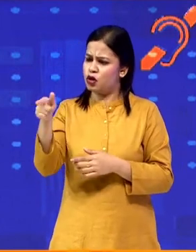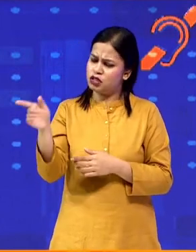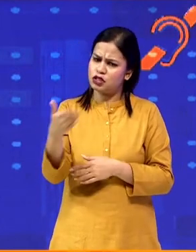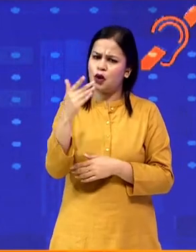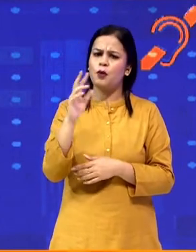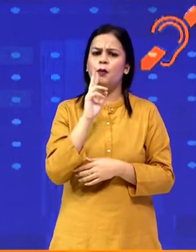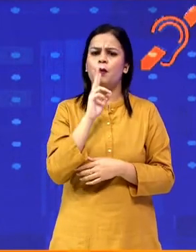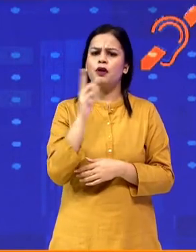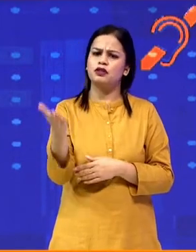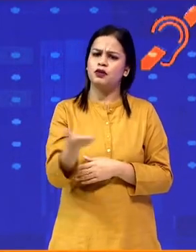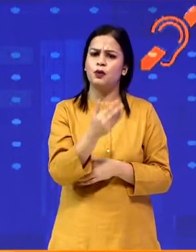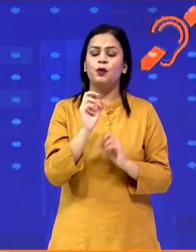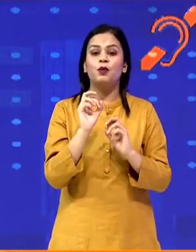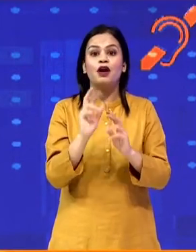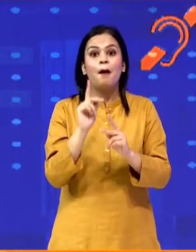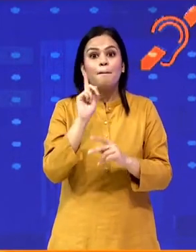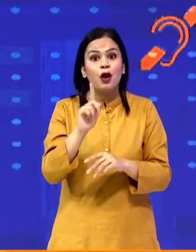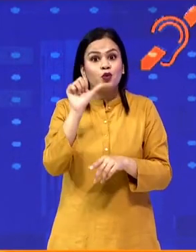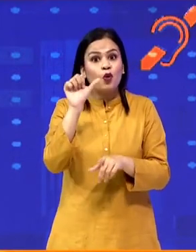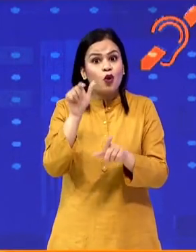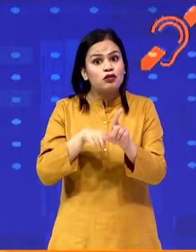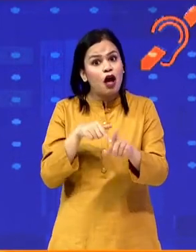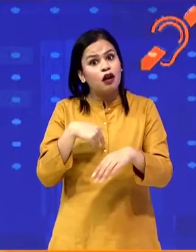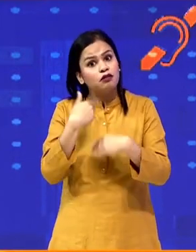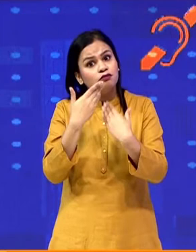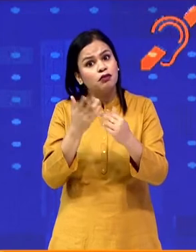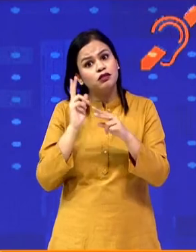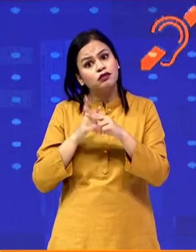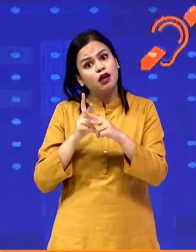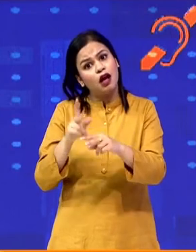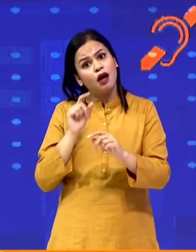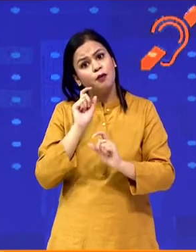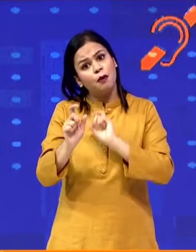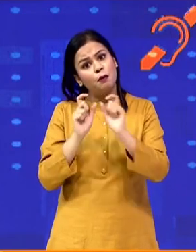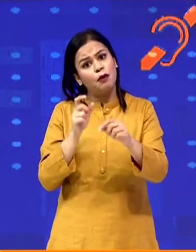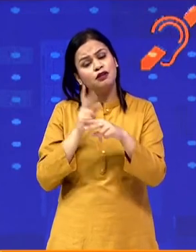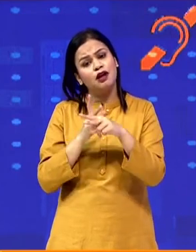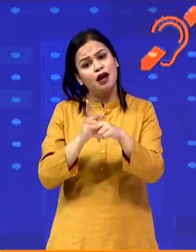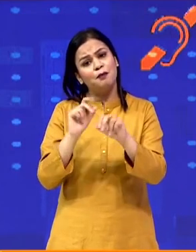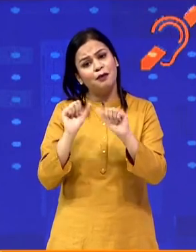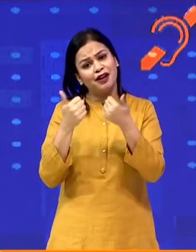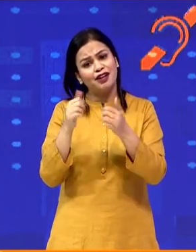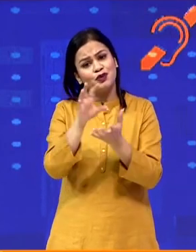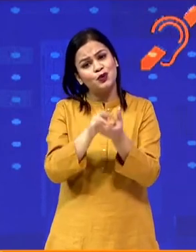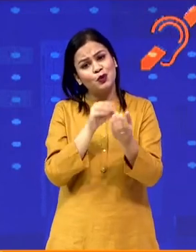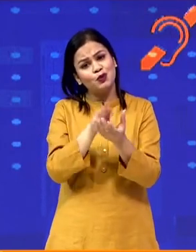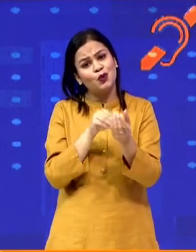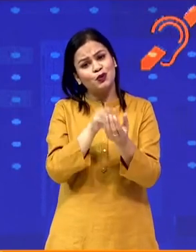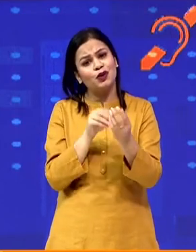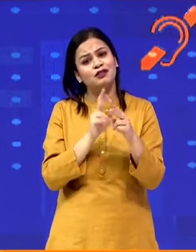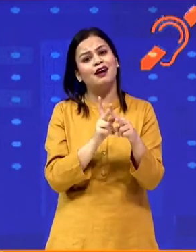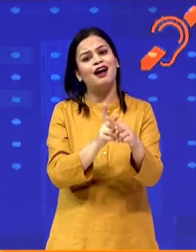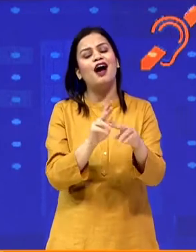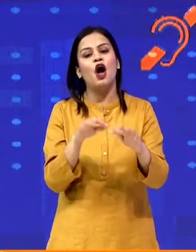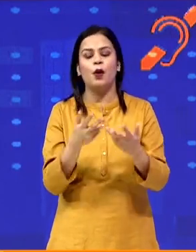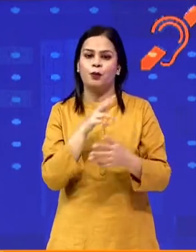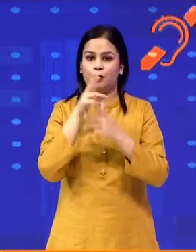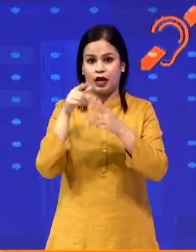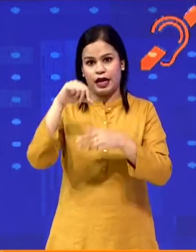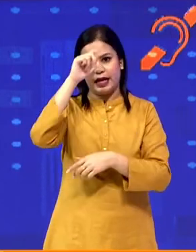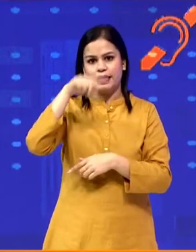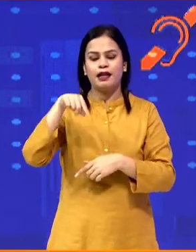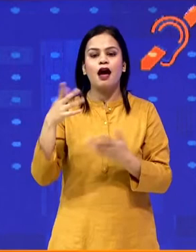लेकिन 9 साल तो नहीं का सकते ना इस देश में 130 करोड़ लोग